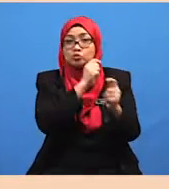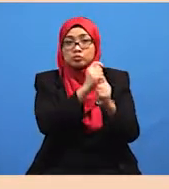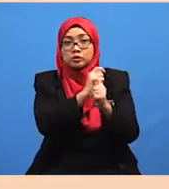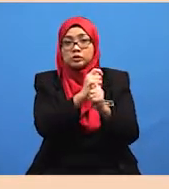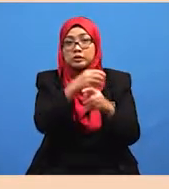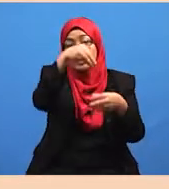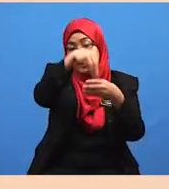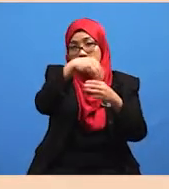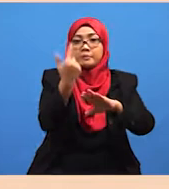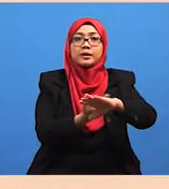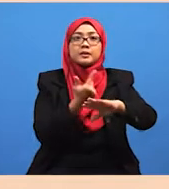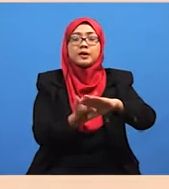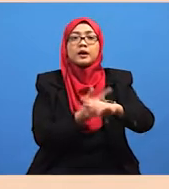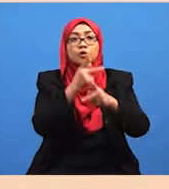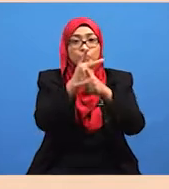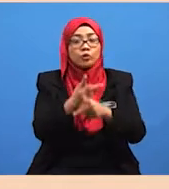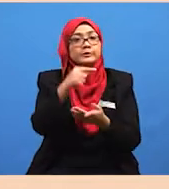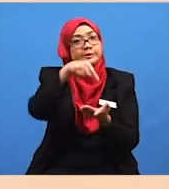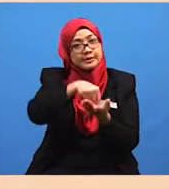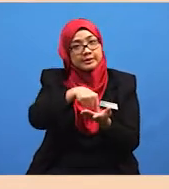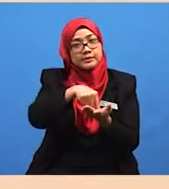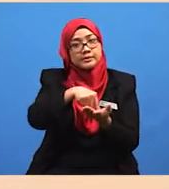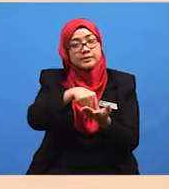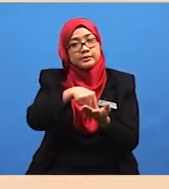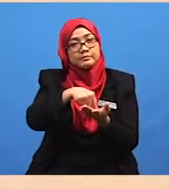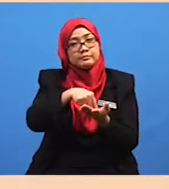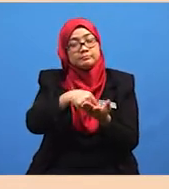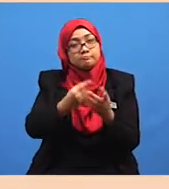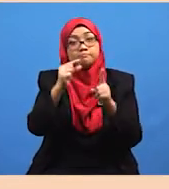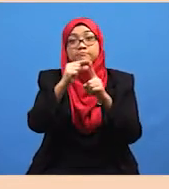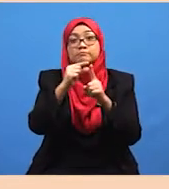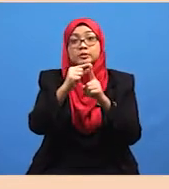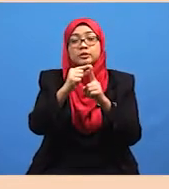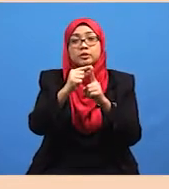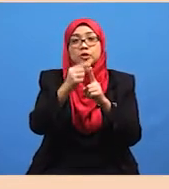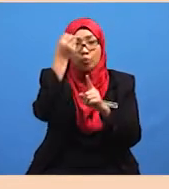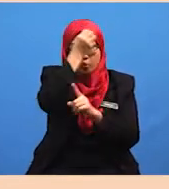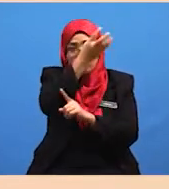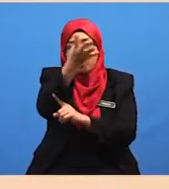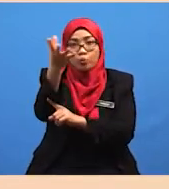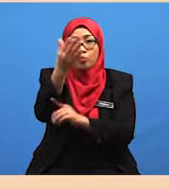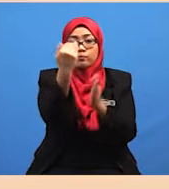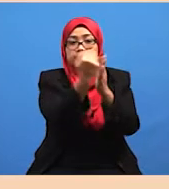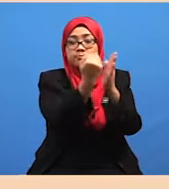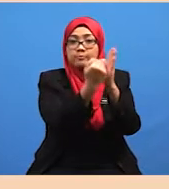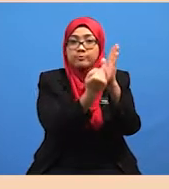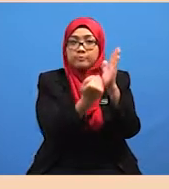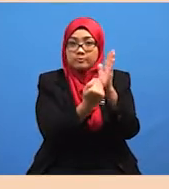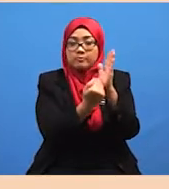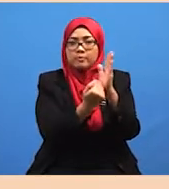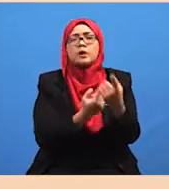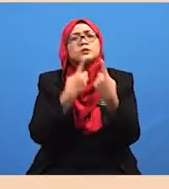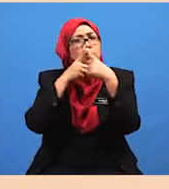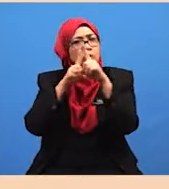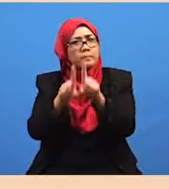dalam latihan penuh umat ini Iyalah huraikan jawabannya